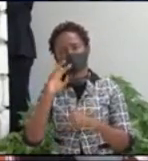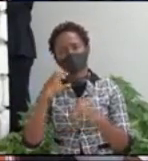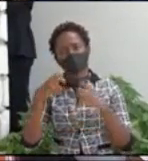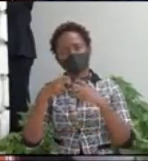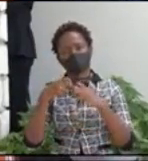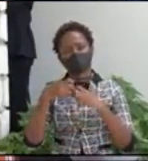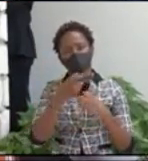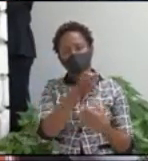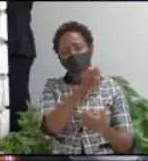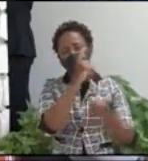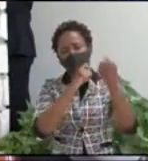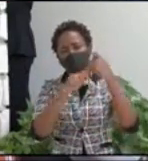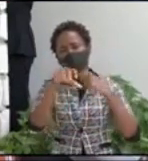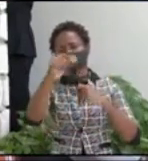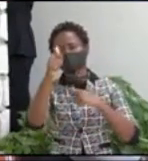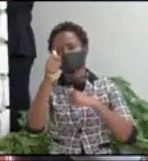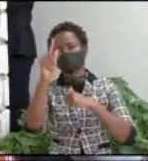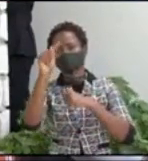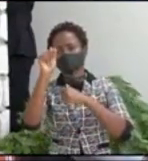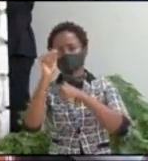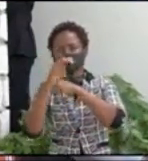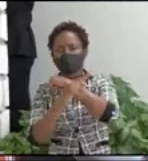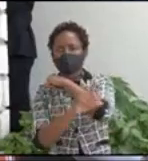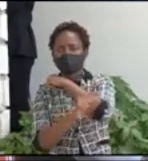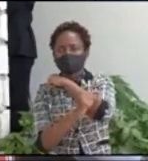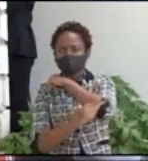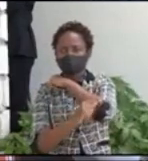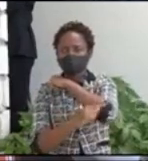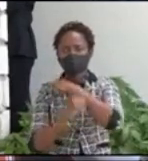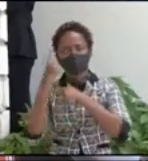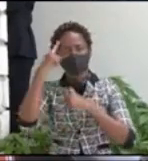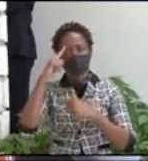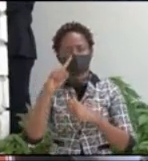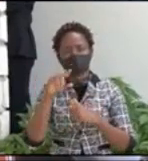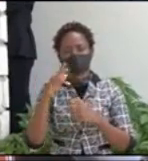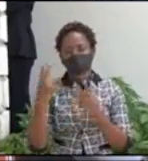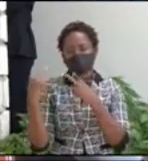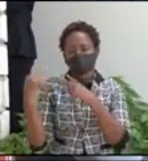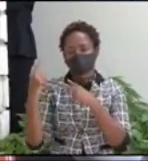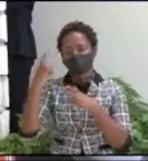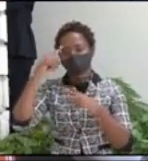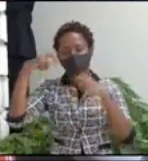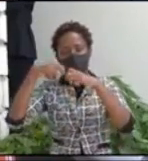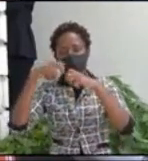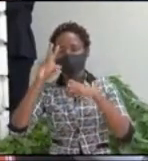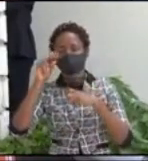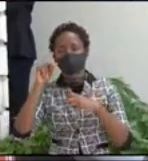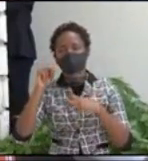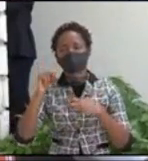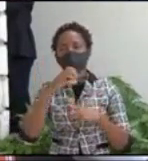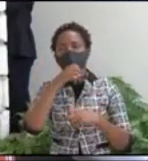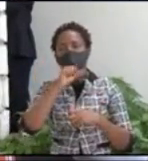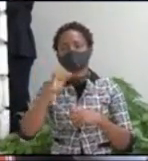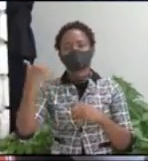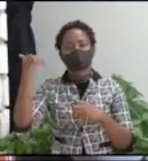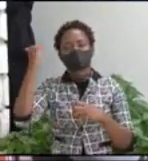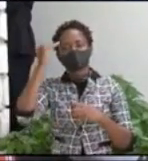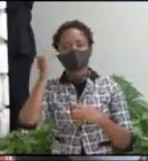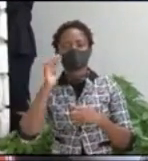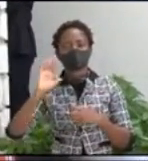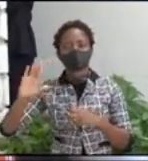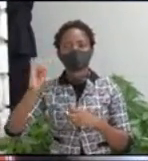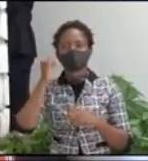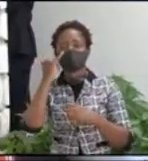nous déconnecter nous sous Tigouave, cette histoire de mon Tigouave qui fait chelbe sur nous qu'on y a pour nous mon tête nous. Ça veut dire si Tigouave a un petit problème